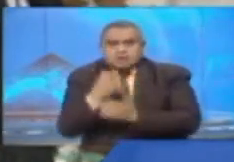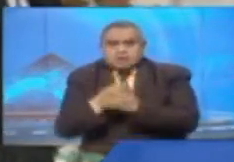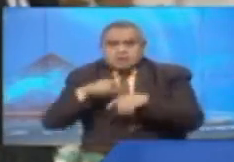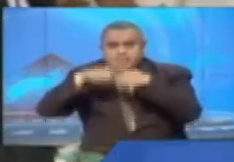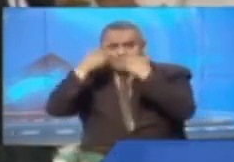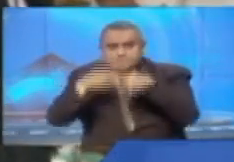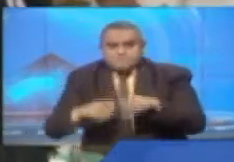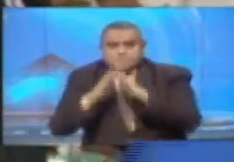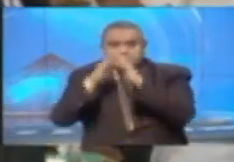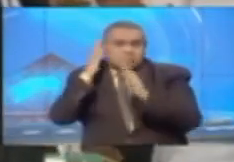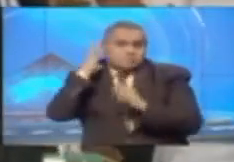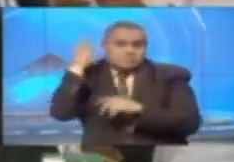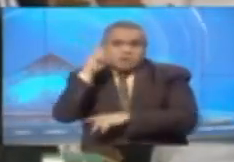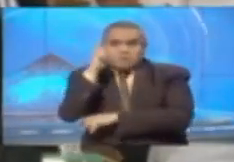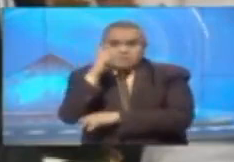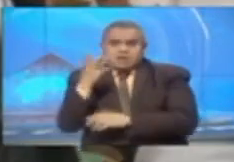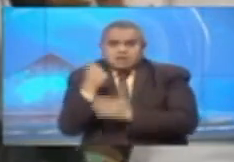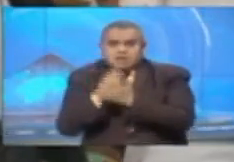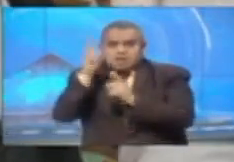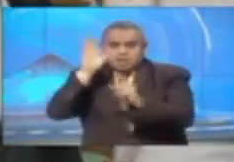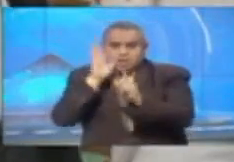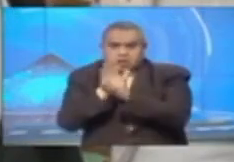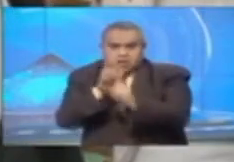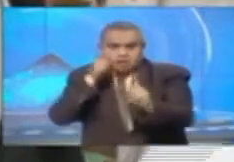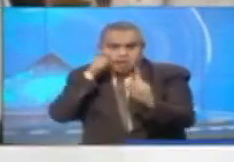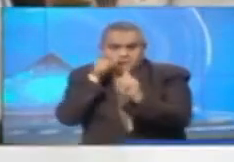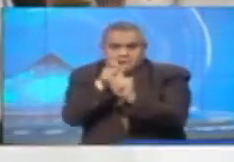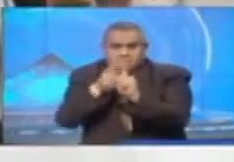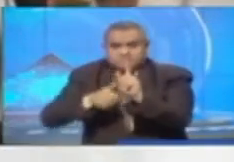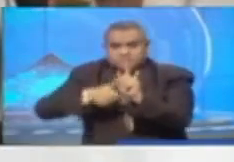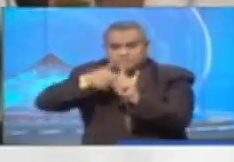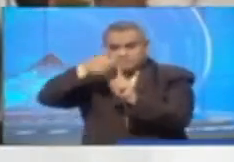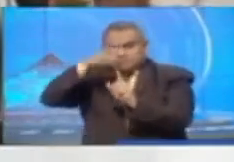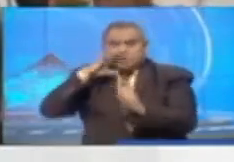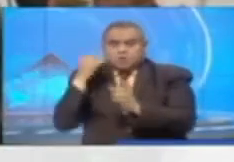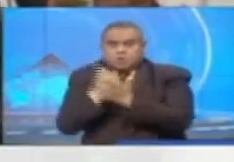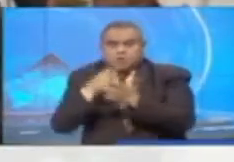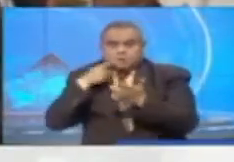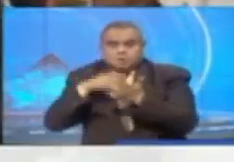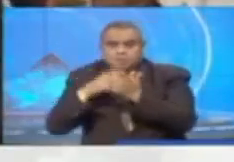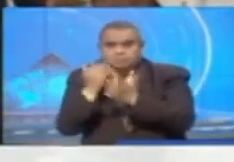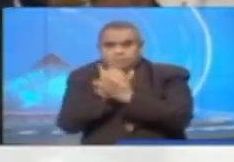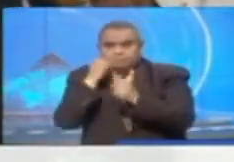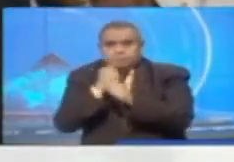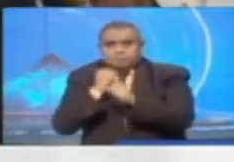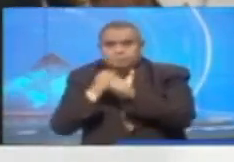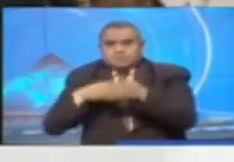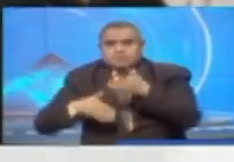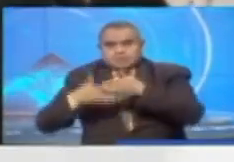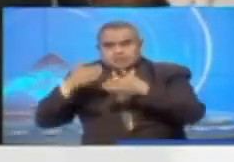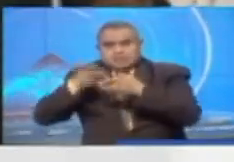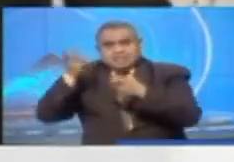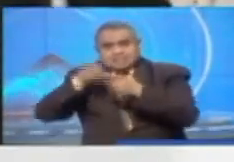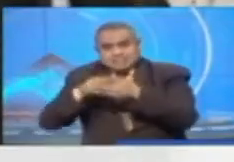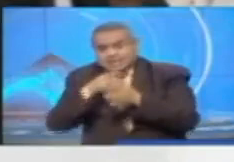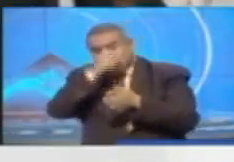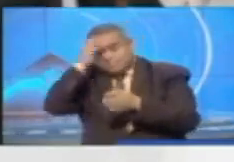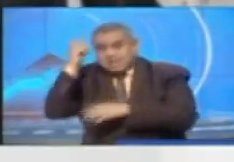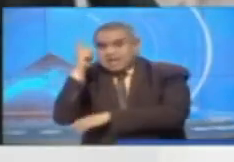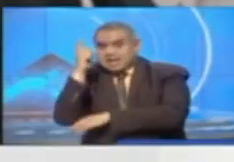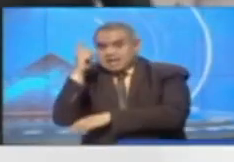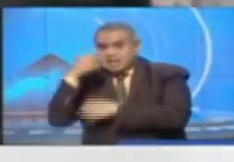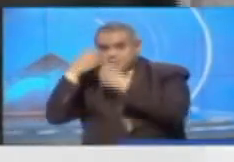المساجد الحامية لبيوت الله الحافظة لبيوت الله، وده طبعا إضافة إلى إعمار بيوت الله من ناحية